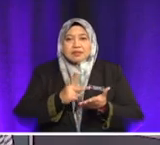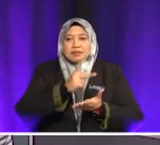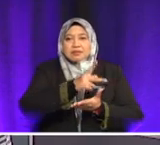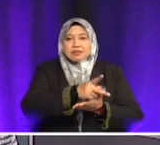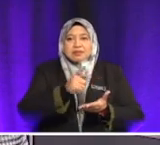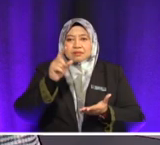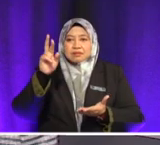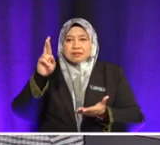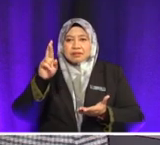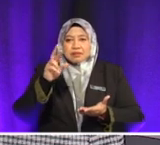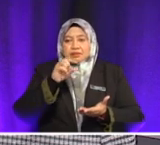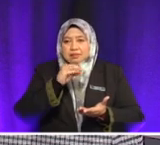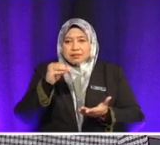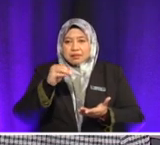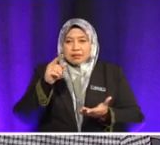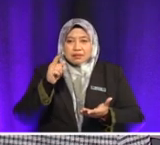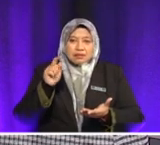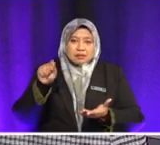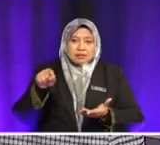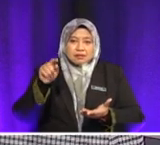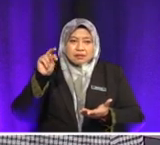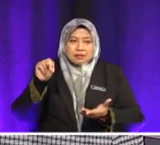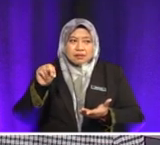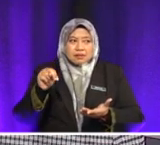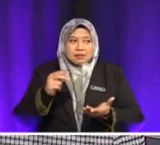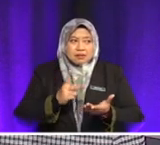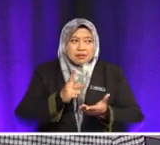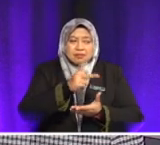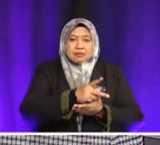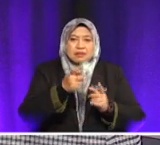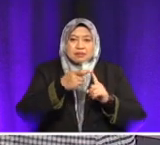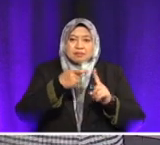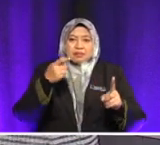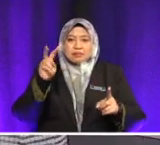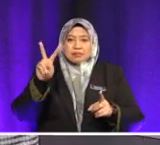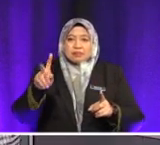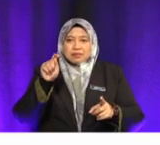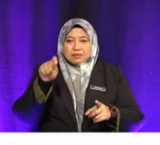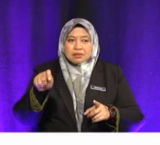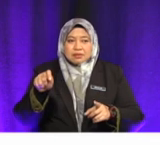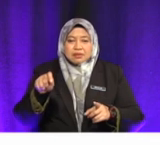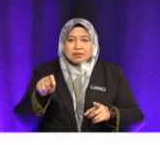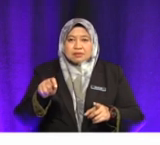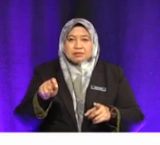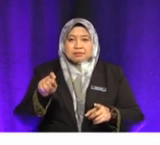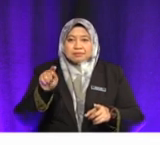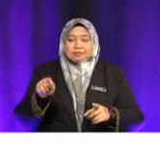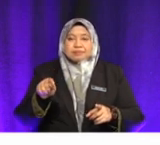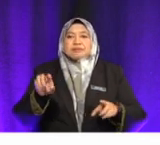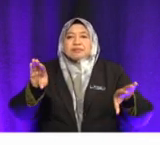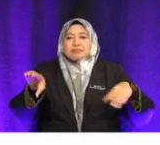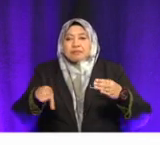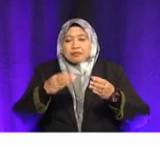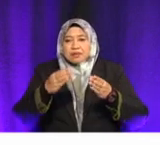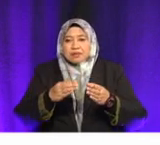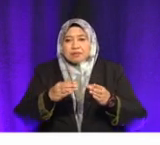tadi kita belajar apabila loket daripada 2 titik Oke jadi kita akan buat pembagi dua